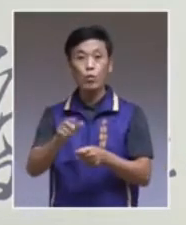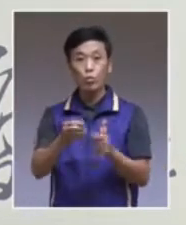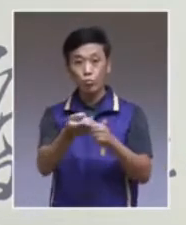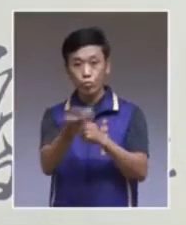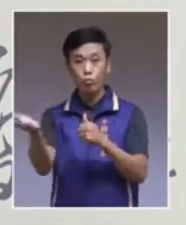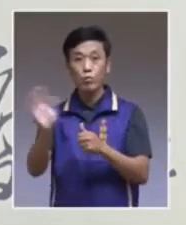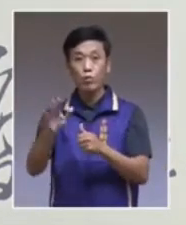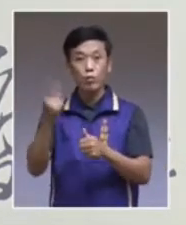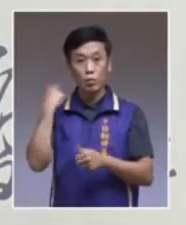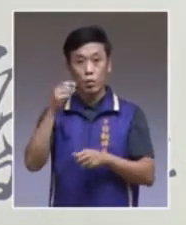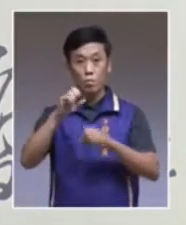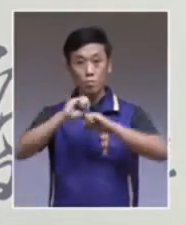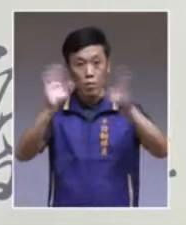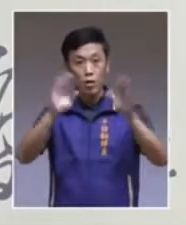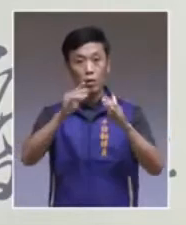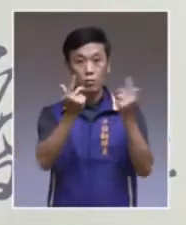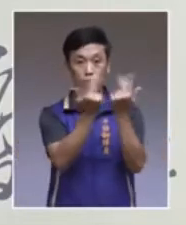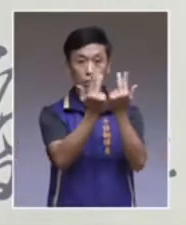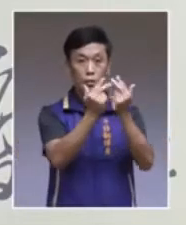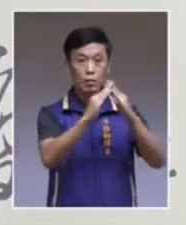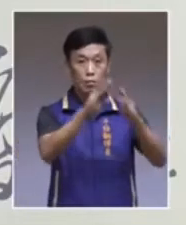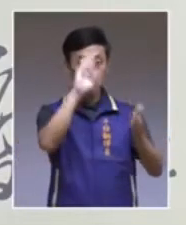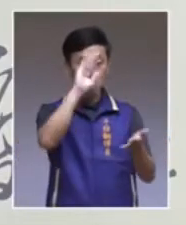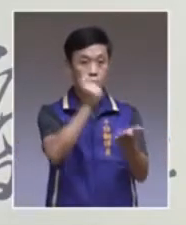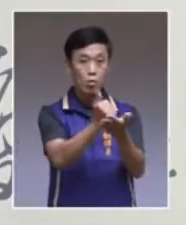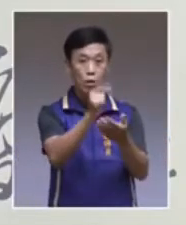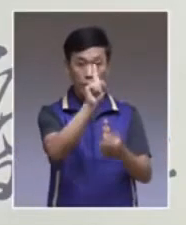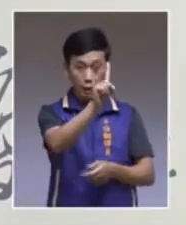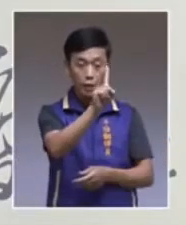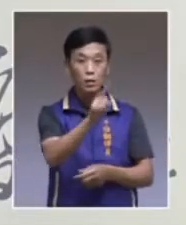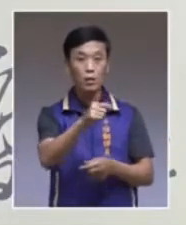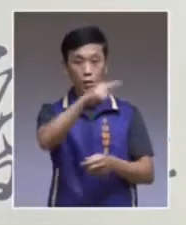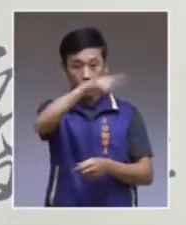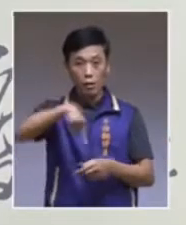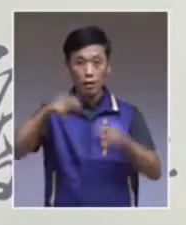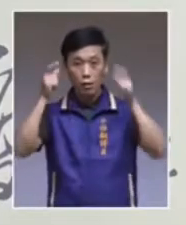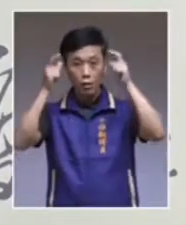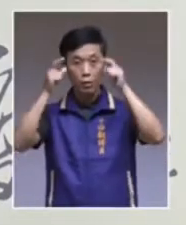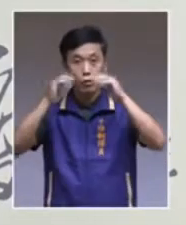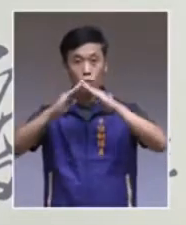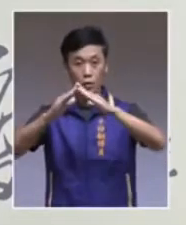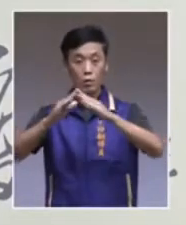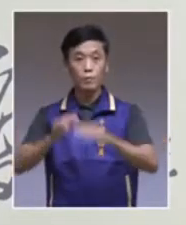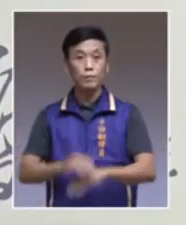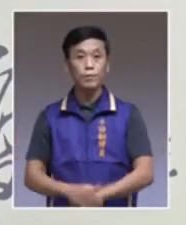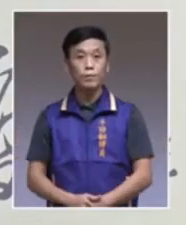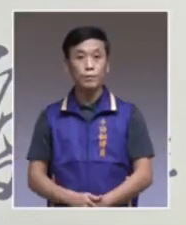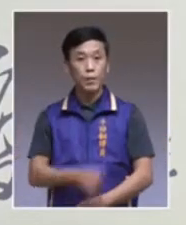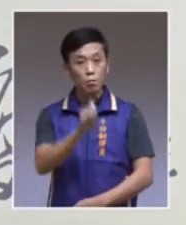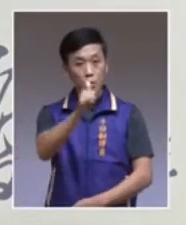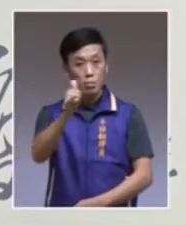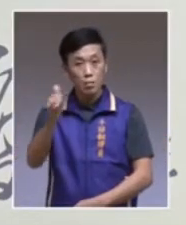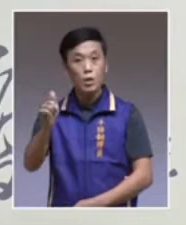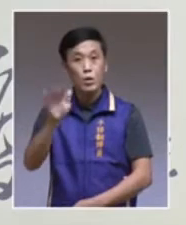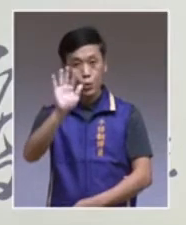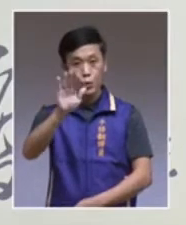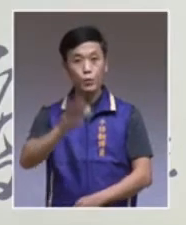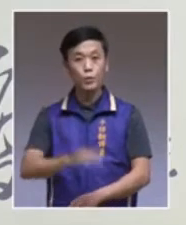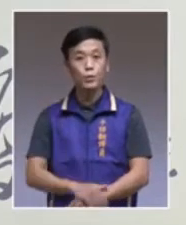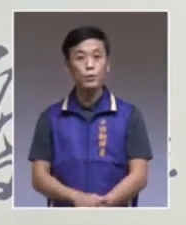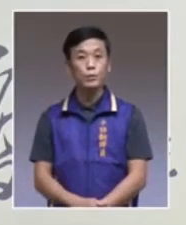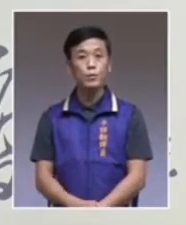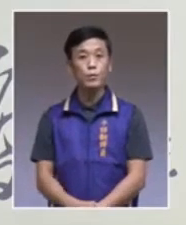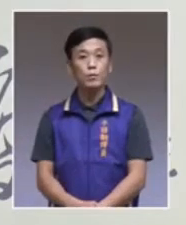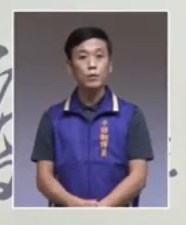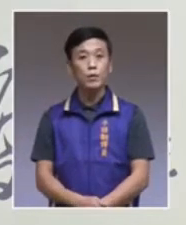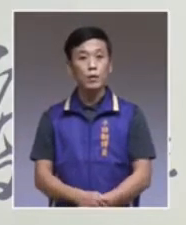1例新北市的确诊个案在高雄的有一些移动的一个足迹，所